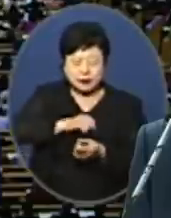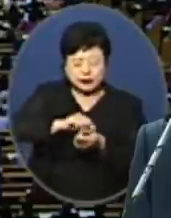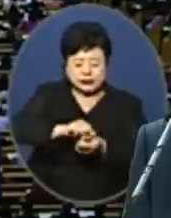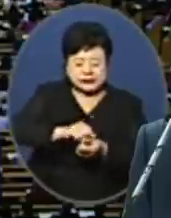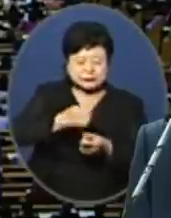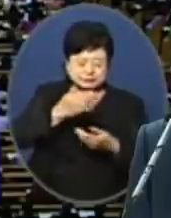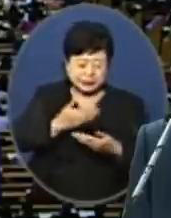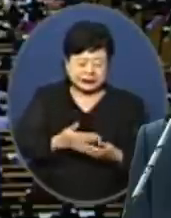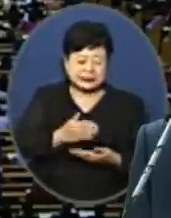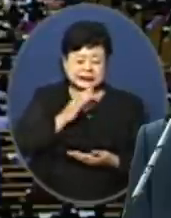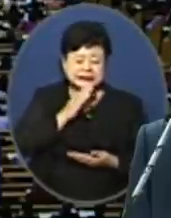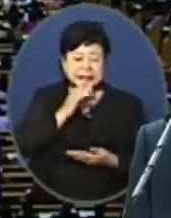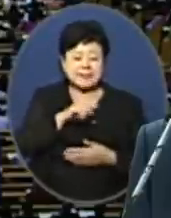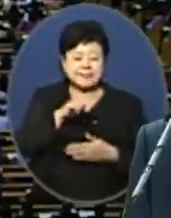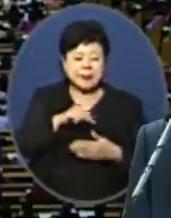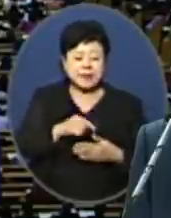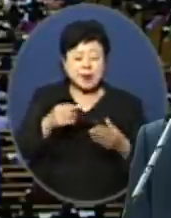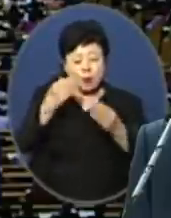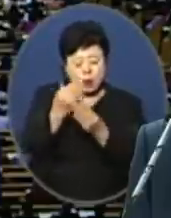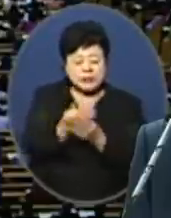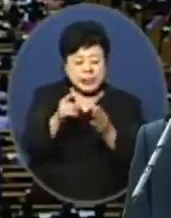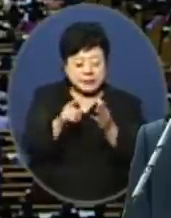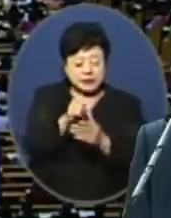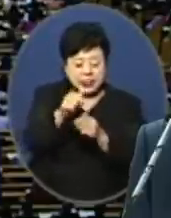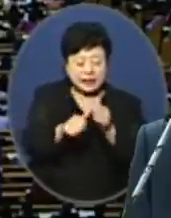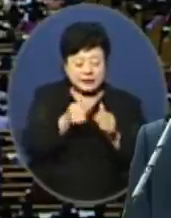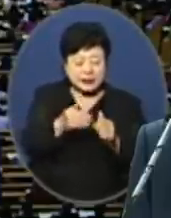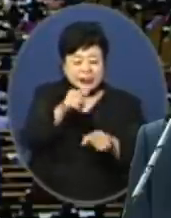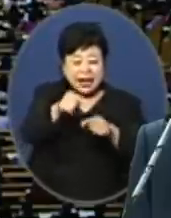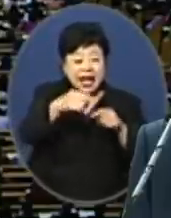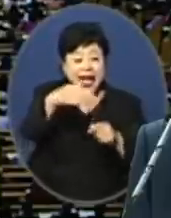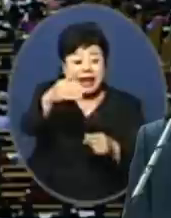받았으니 참마음과 온전한 믿음으로 하나님께 나아가자.